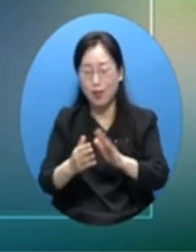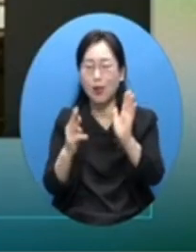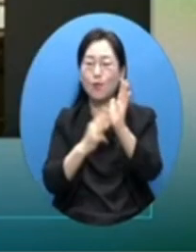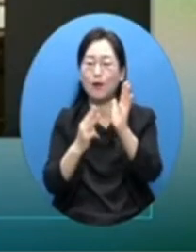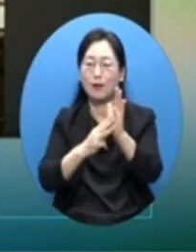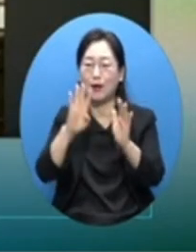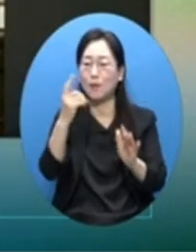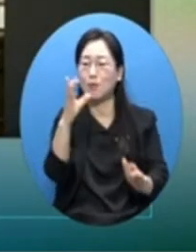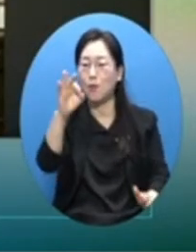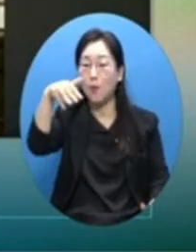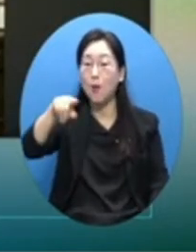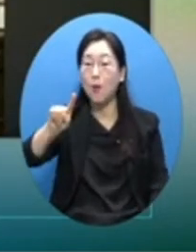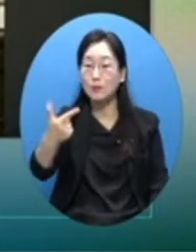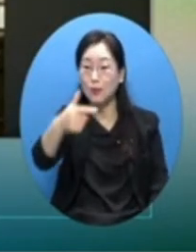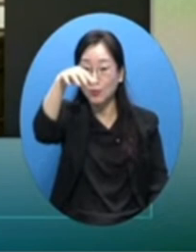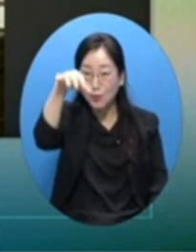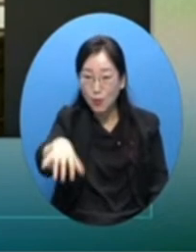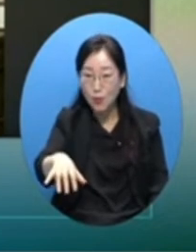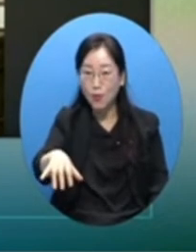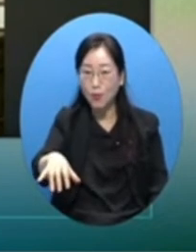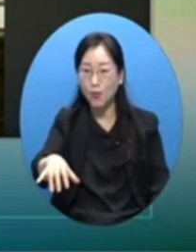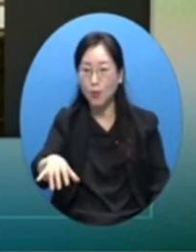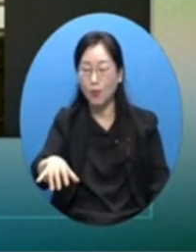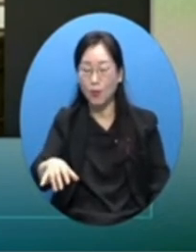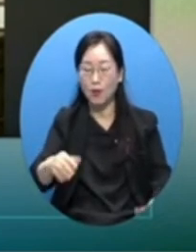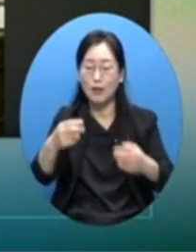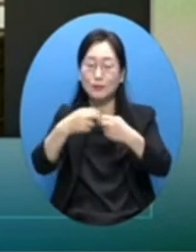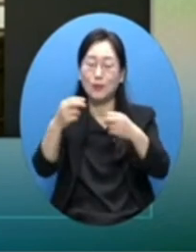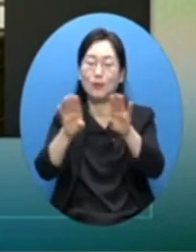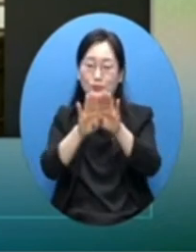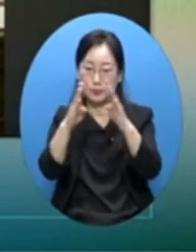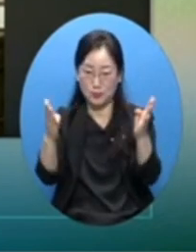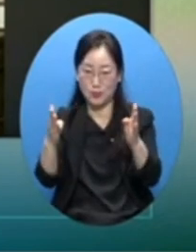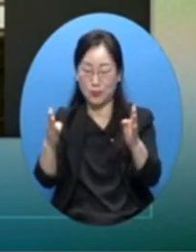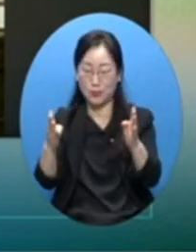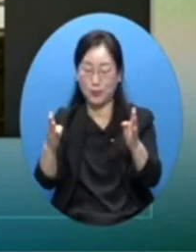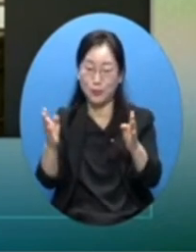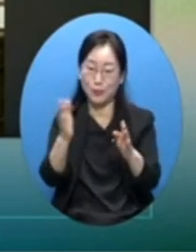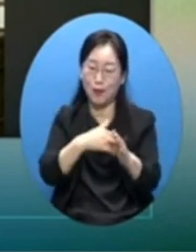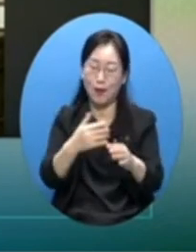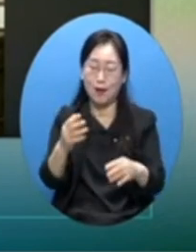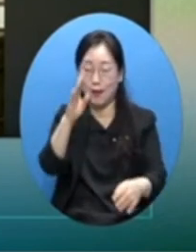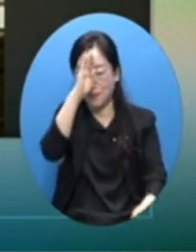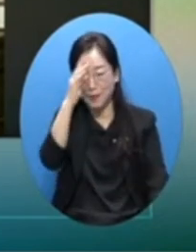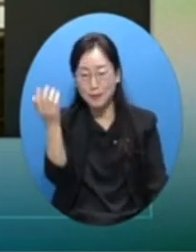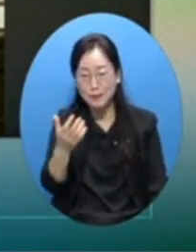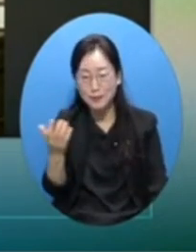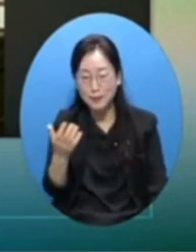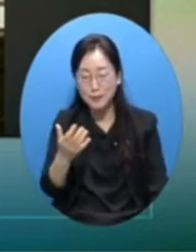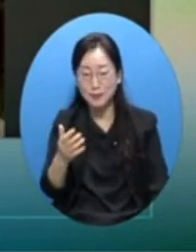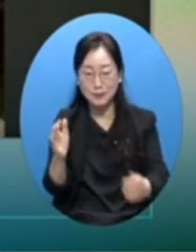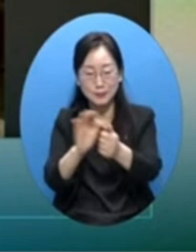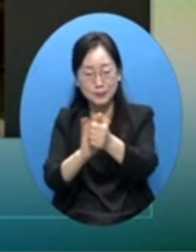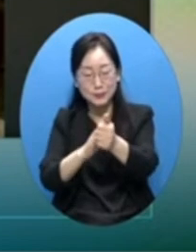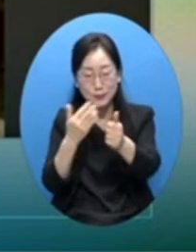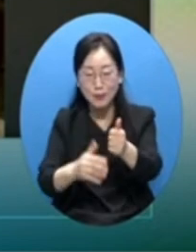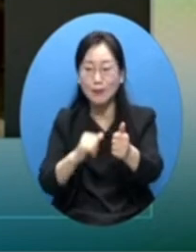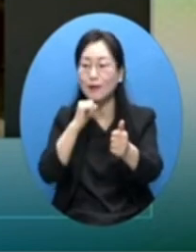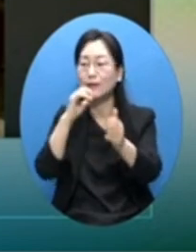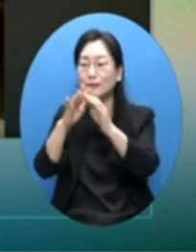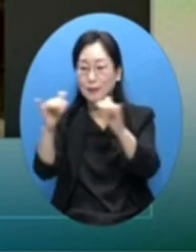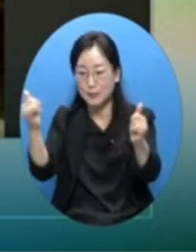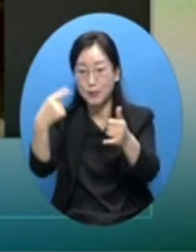관악구 봉천동에서 윤주홍 의원을 개원한 이후에 아픈 환자들을 돌보면서 가난한 주민들을